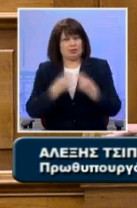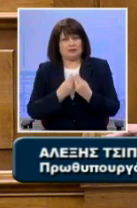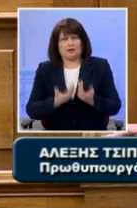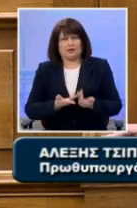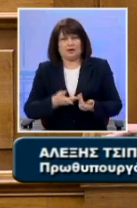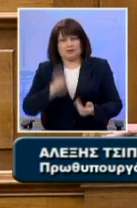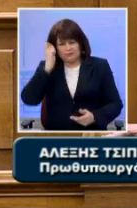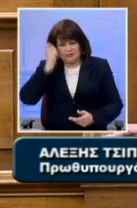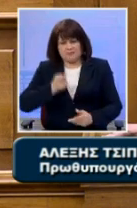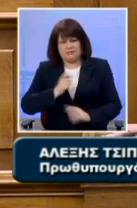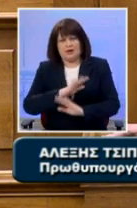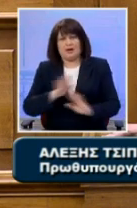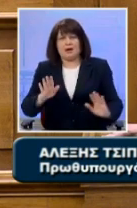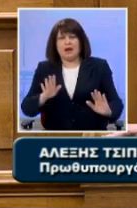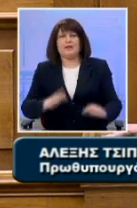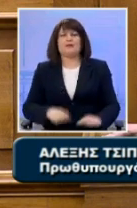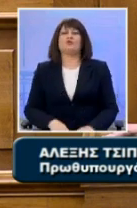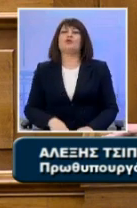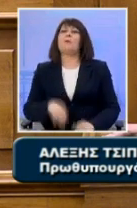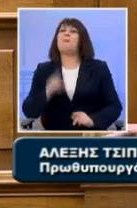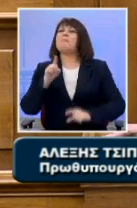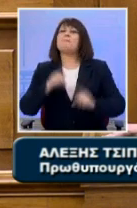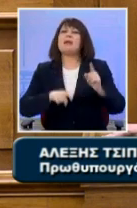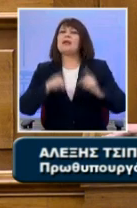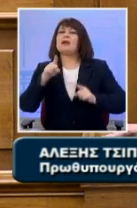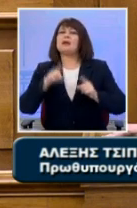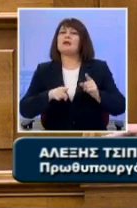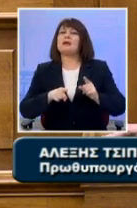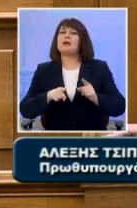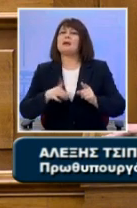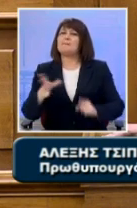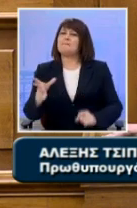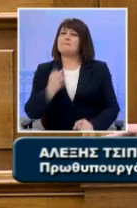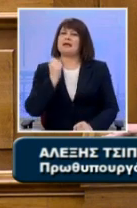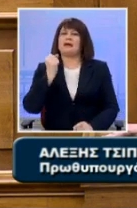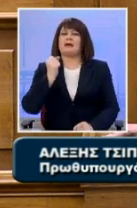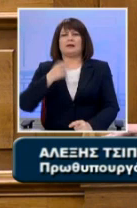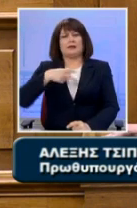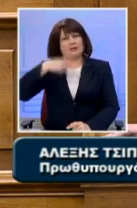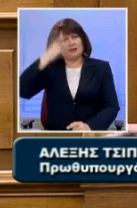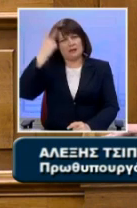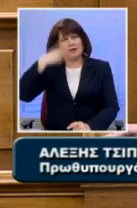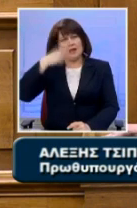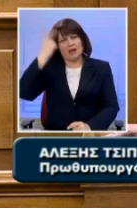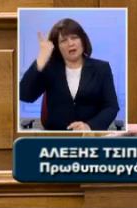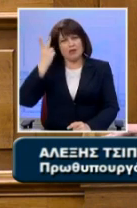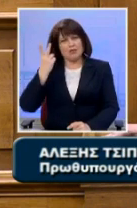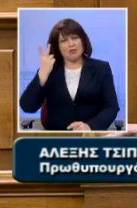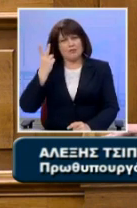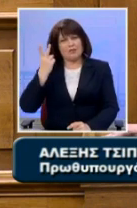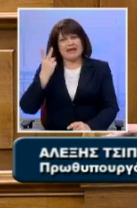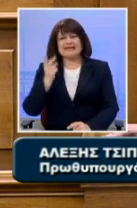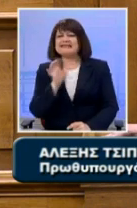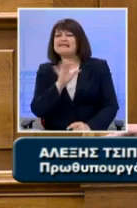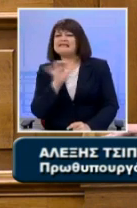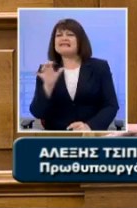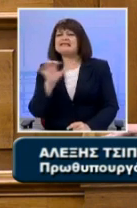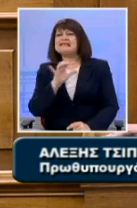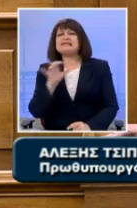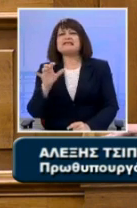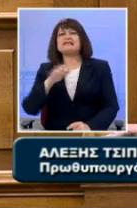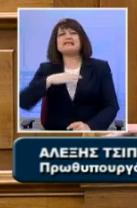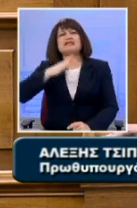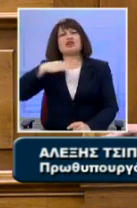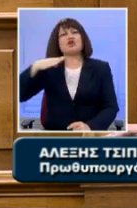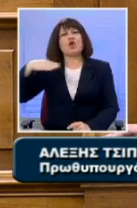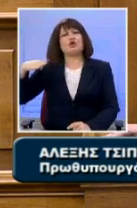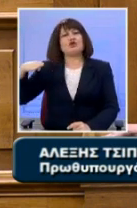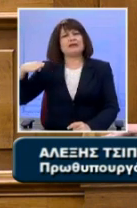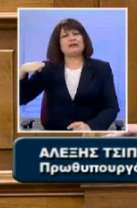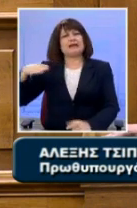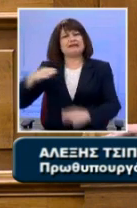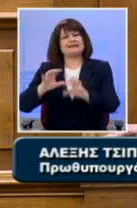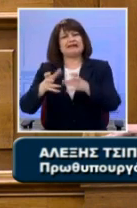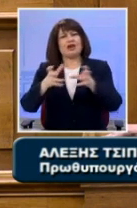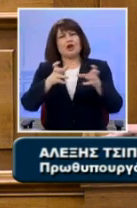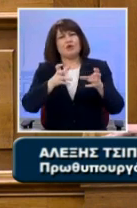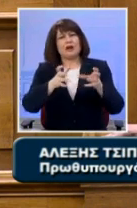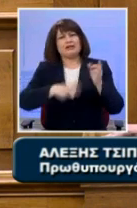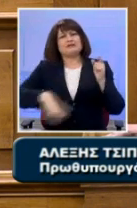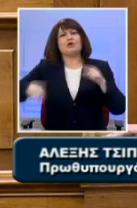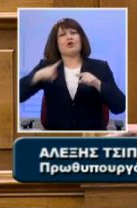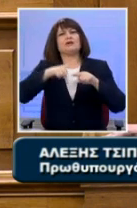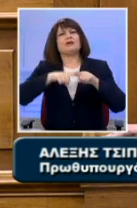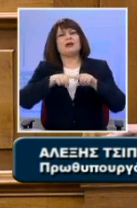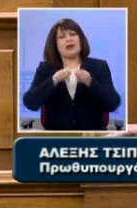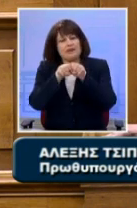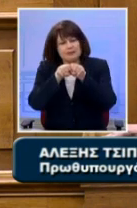οποίο κάποιοι απέκτησαν δικαίωμα να έχουν συχνότητες εθνικής ευέλειας έναντι